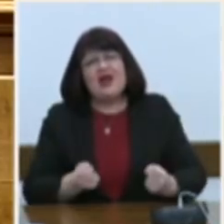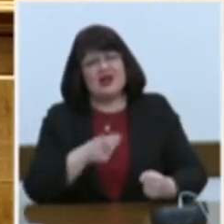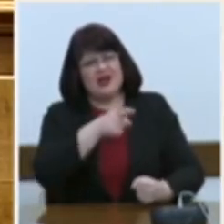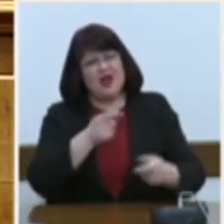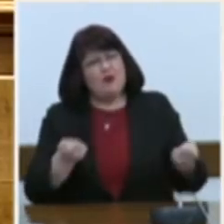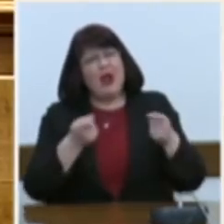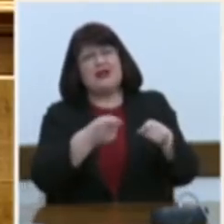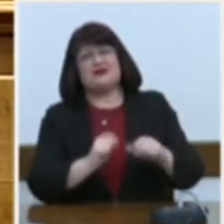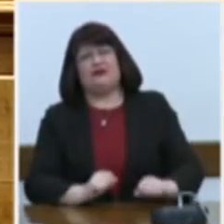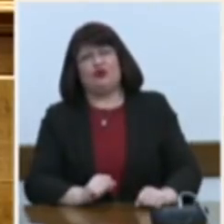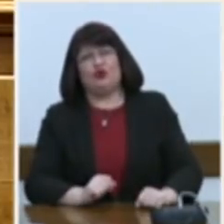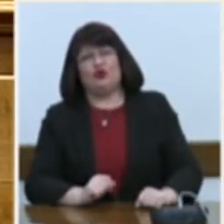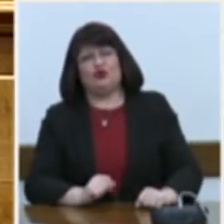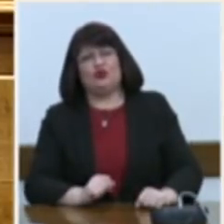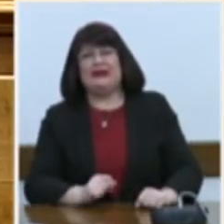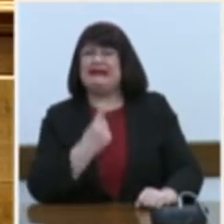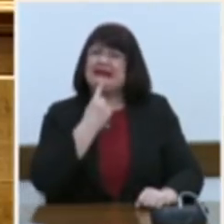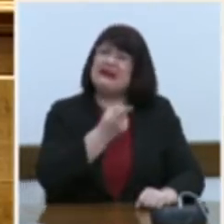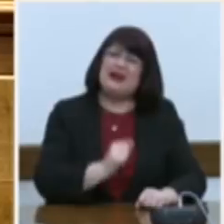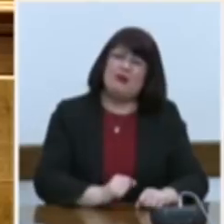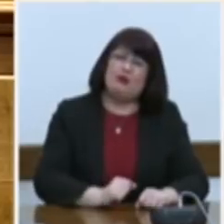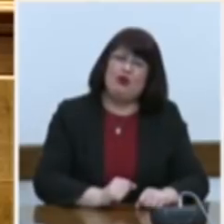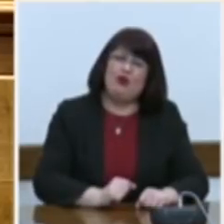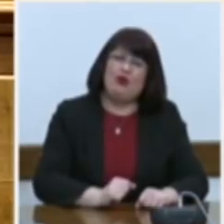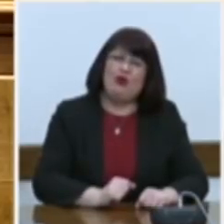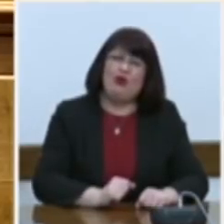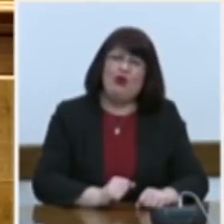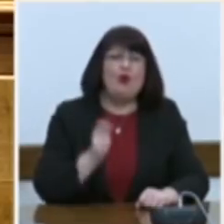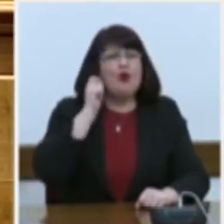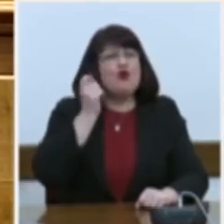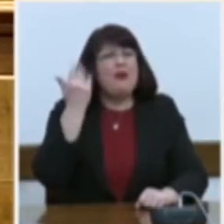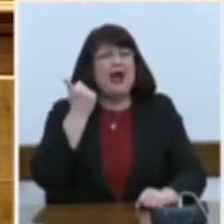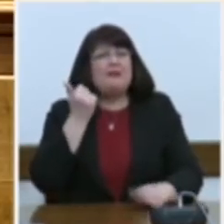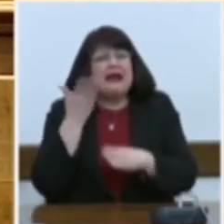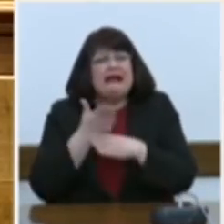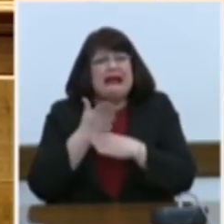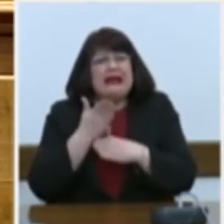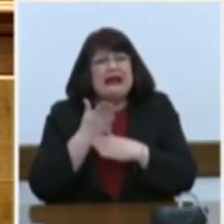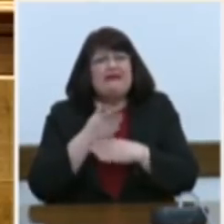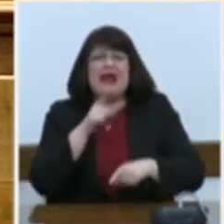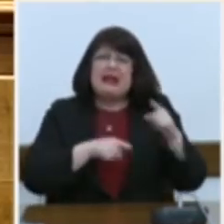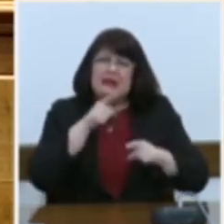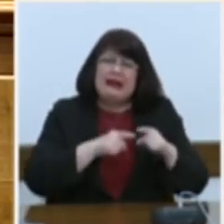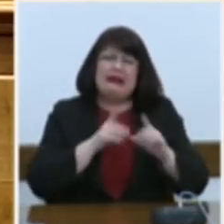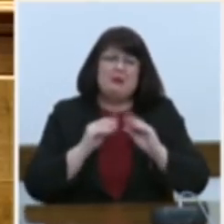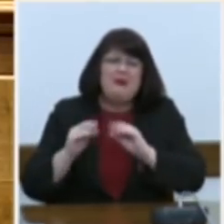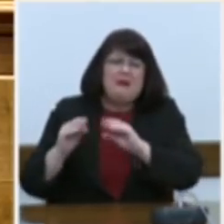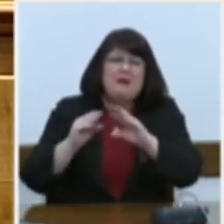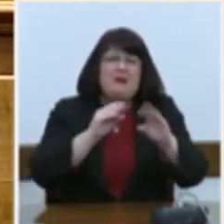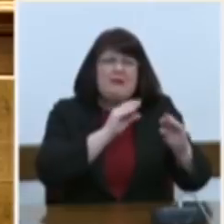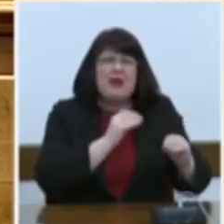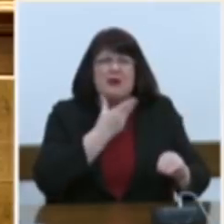τέτοια τακτική. Για να μην μιλήσουμε για τα ανώνυμα και τα επώνυμα τρόλ σας, τι